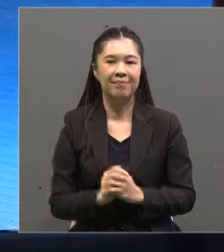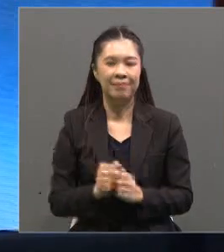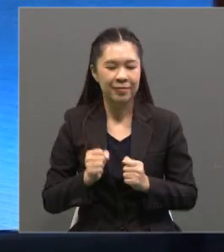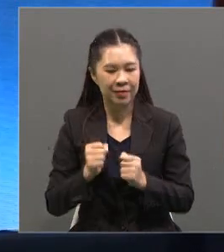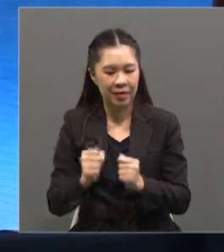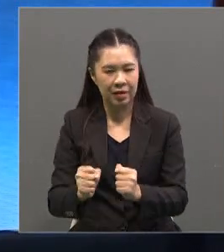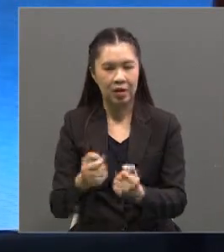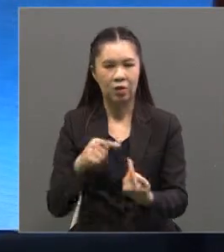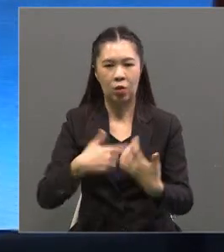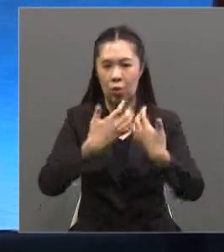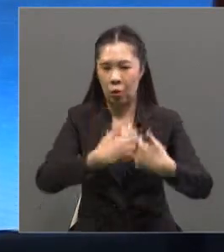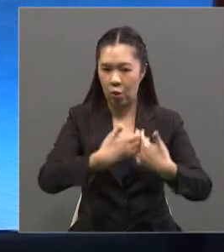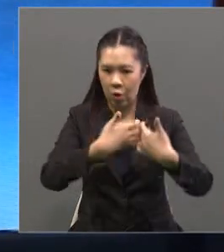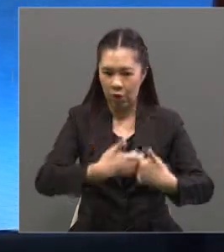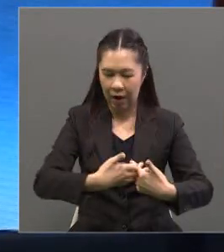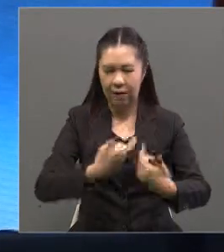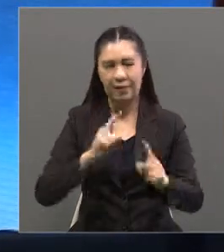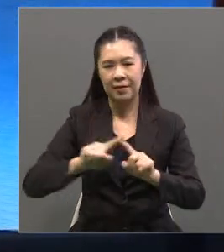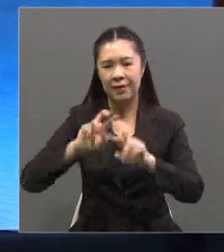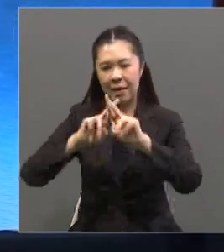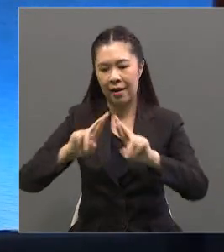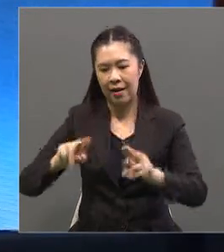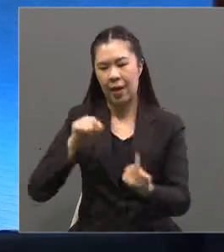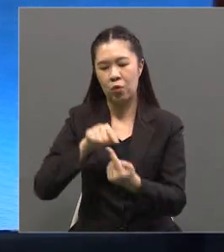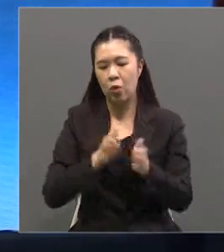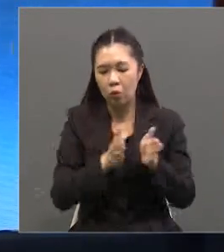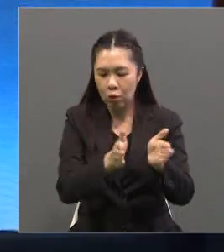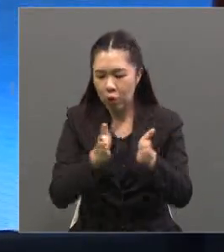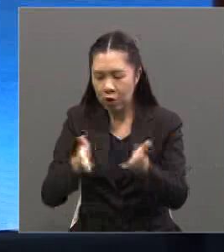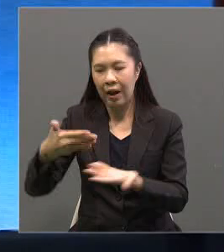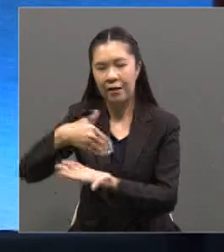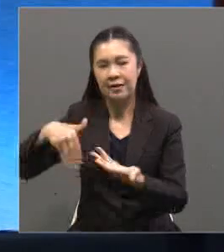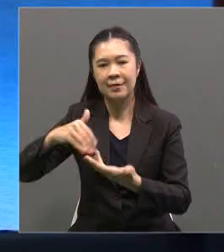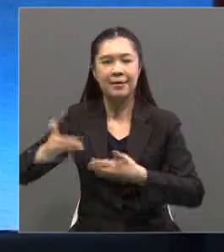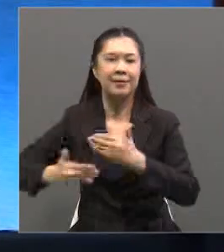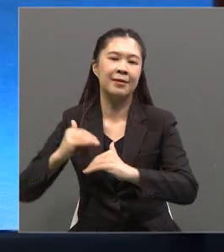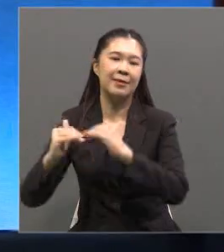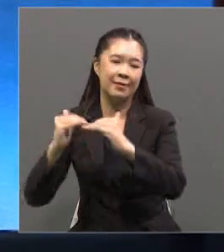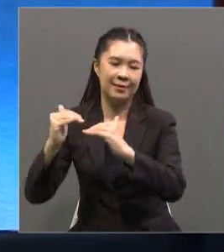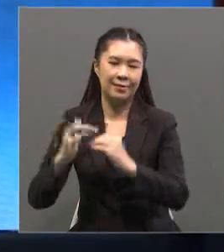ทำให้ภาคธุรกิจและอุตสาหกรรมมีช่องทางการตลาดที่ดีขึ้น